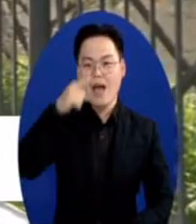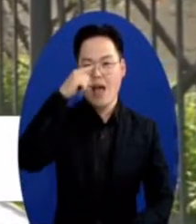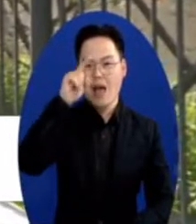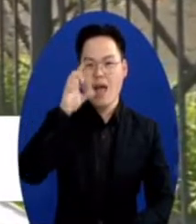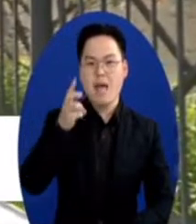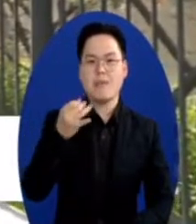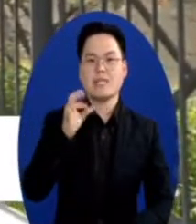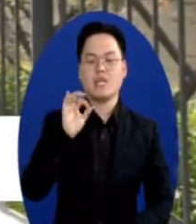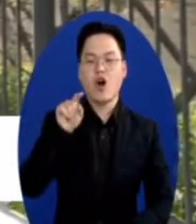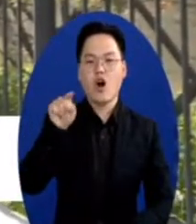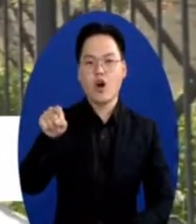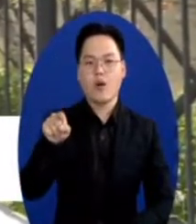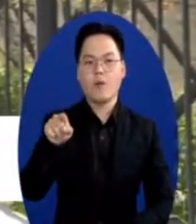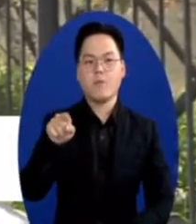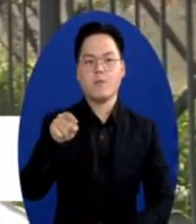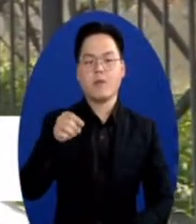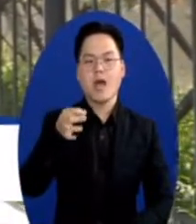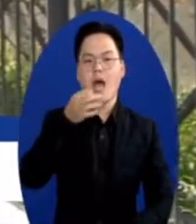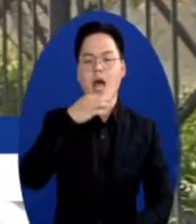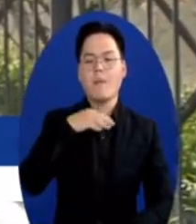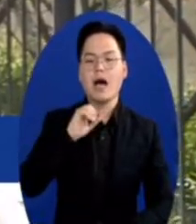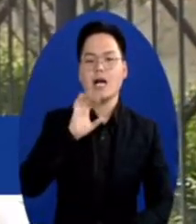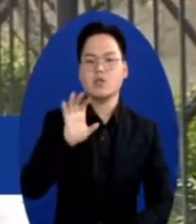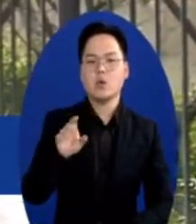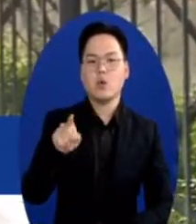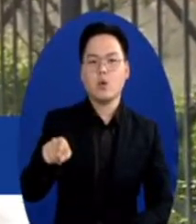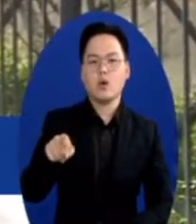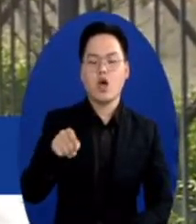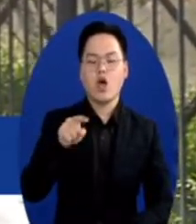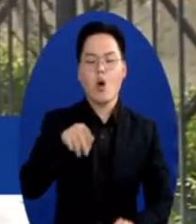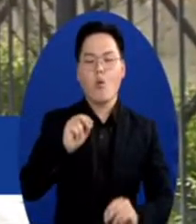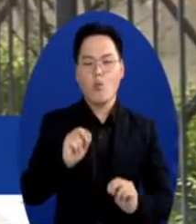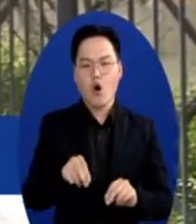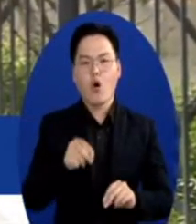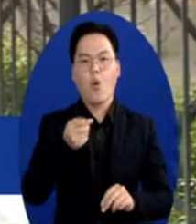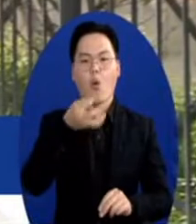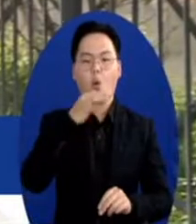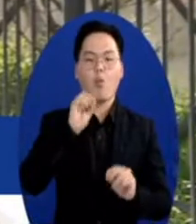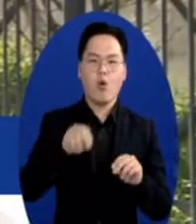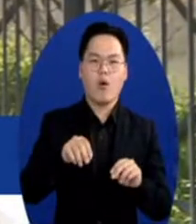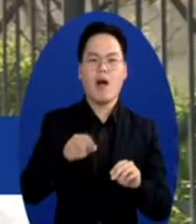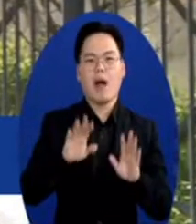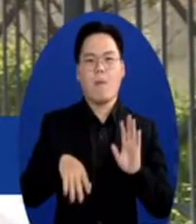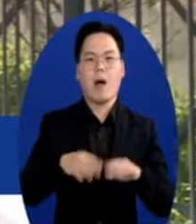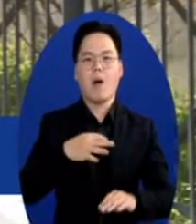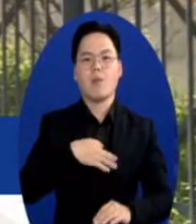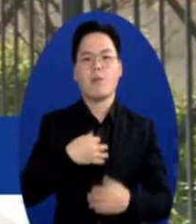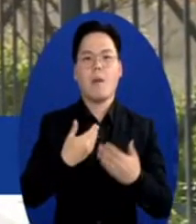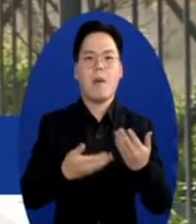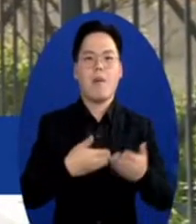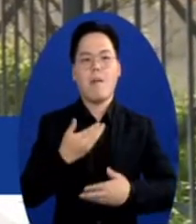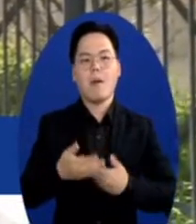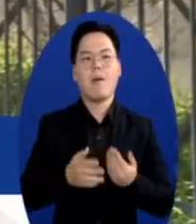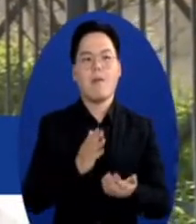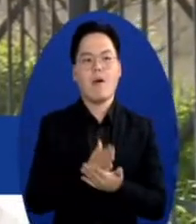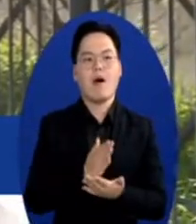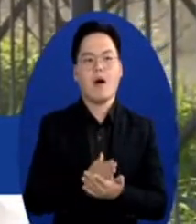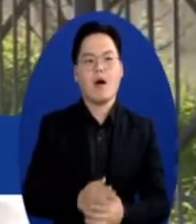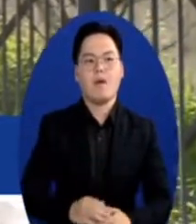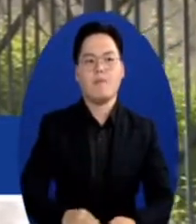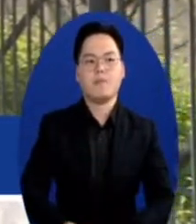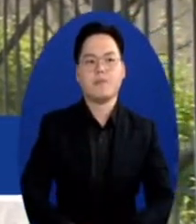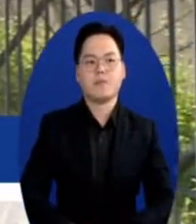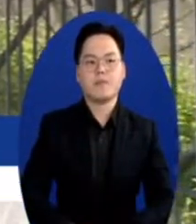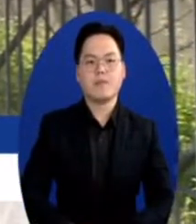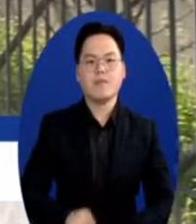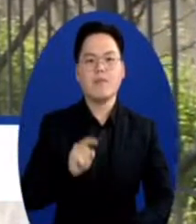Артикорол, артик эмзүүч асуудагч юм уу? Тэгэл нөгөө эмзүүч энэ болно гэсэн янз бүр юм өгөөл ер нь авах тал та. Тэгэл